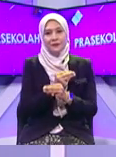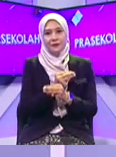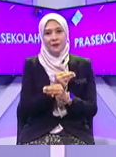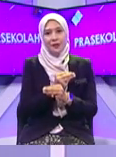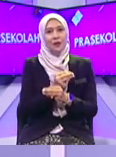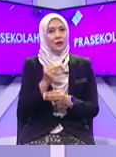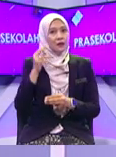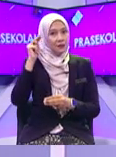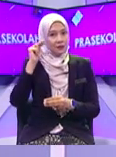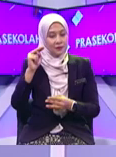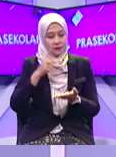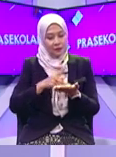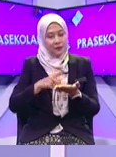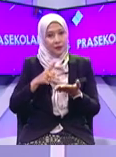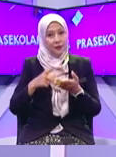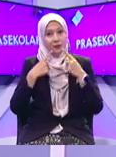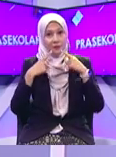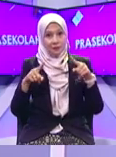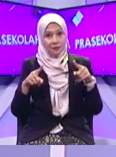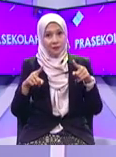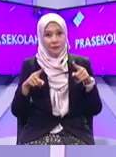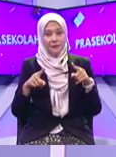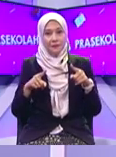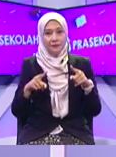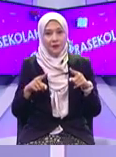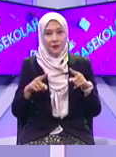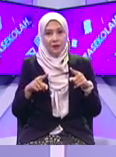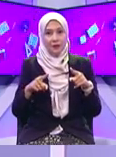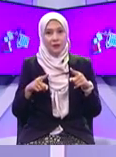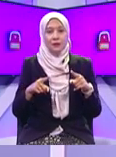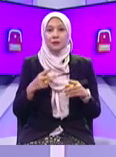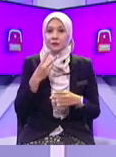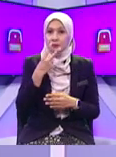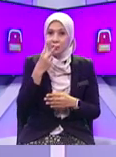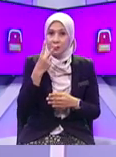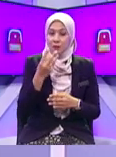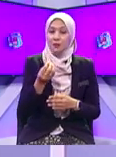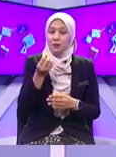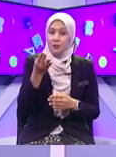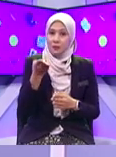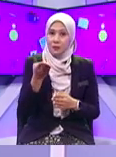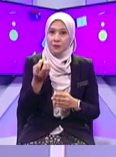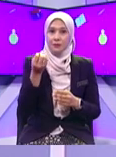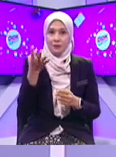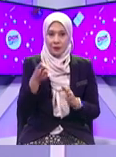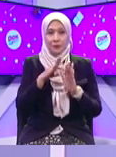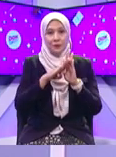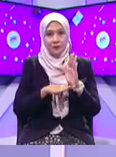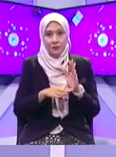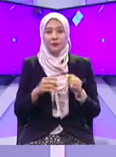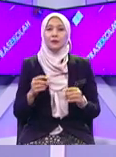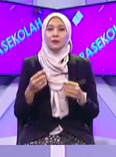berapa pula jawaban setelah 6 tulang 4 tadi